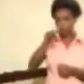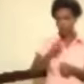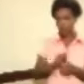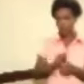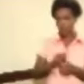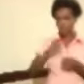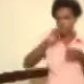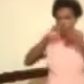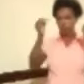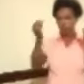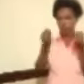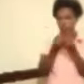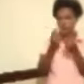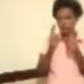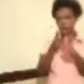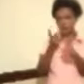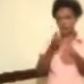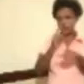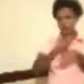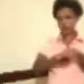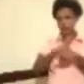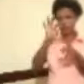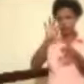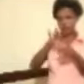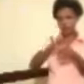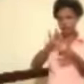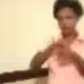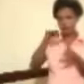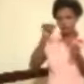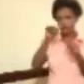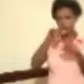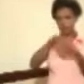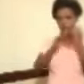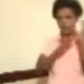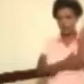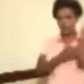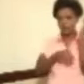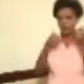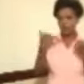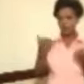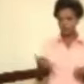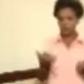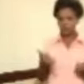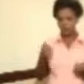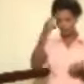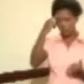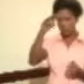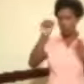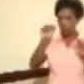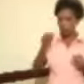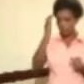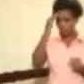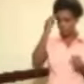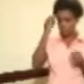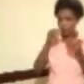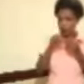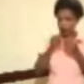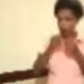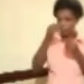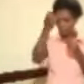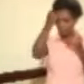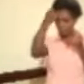est organisé deuxième tour pour permettre que nous capables bien plus possibilités pour nous connaître candidat. Et nous connaissons que nous